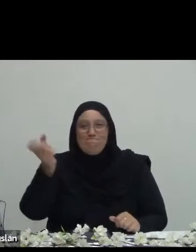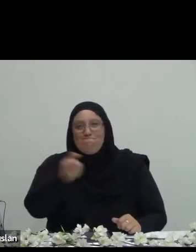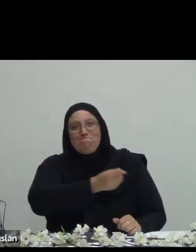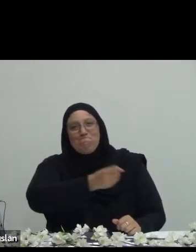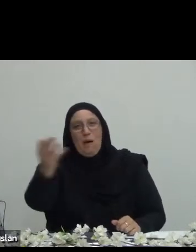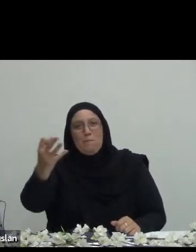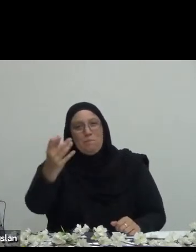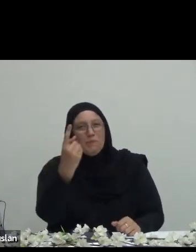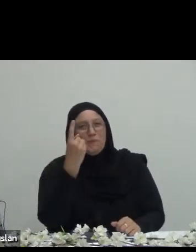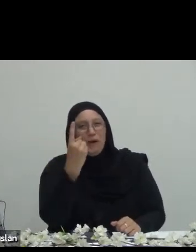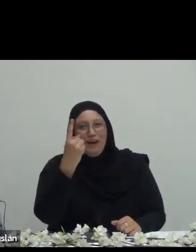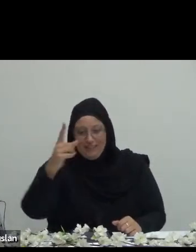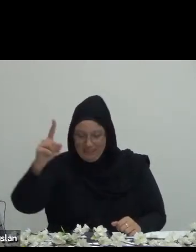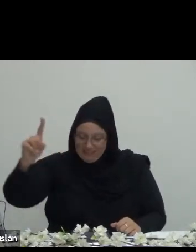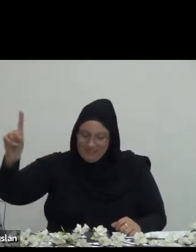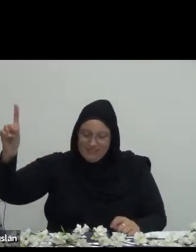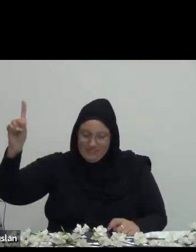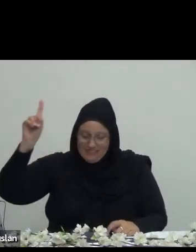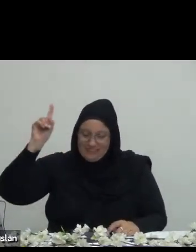العالم